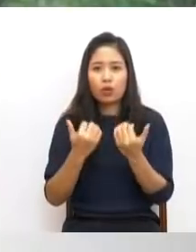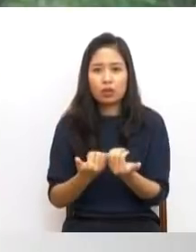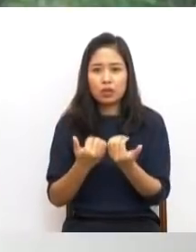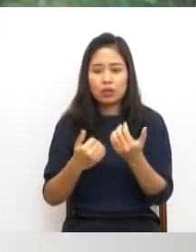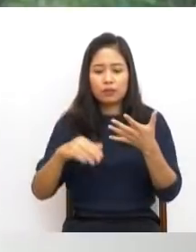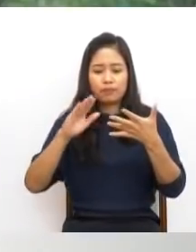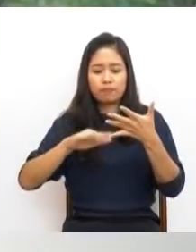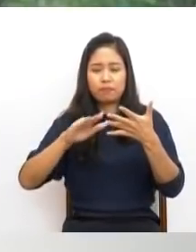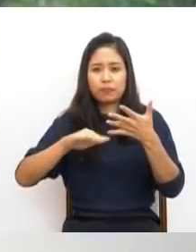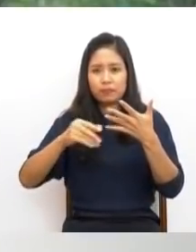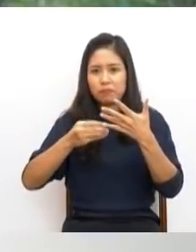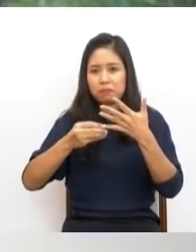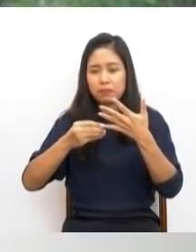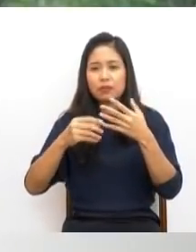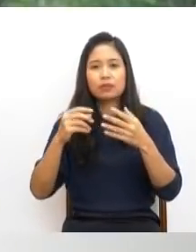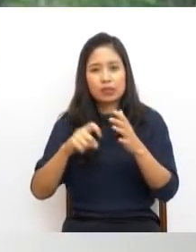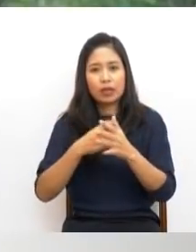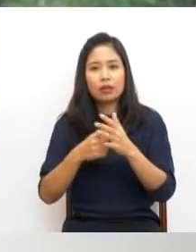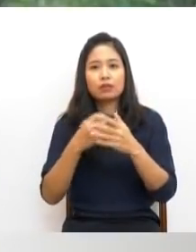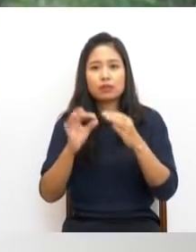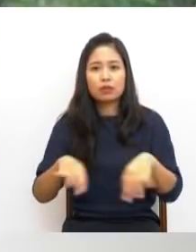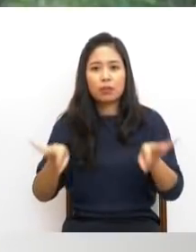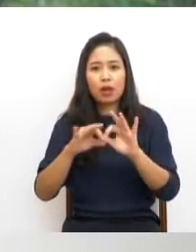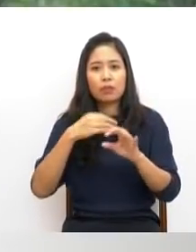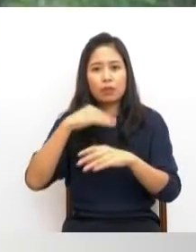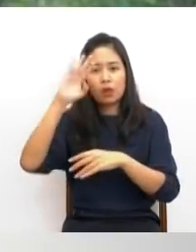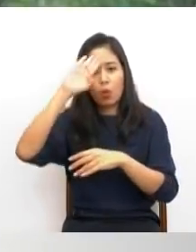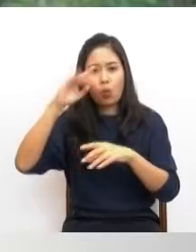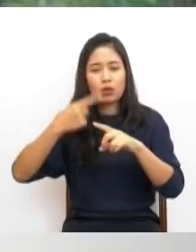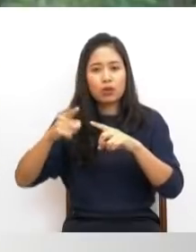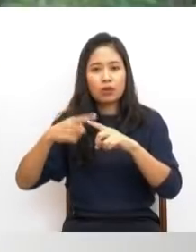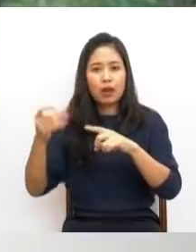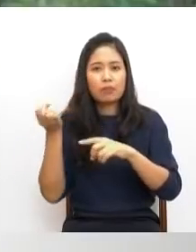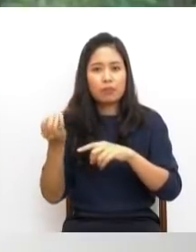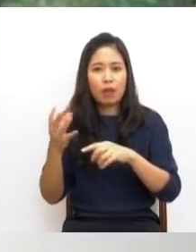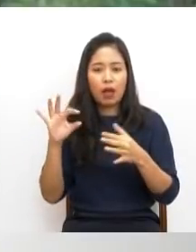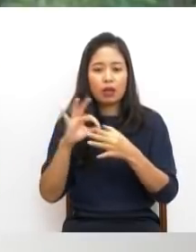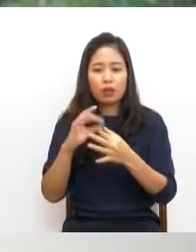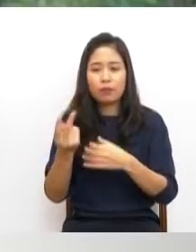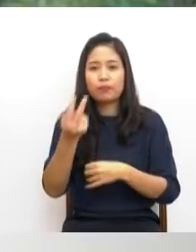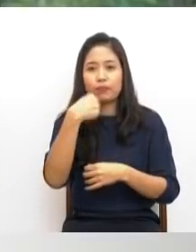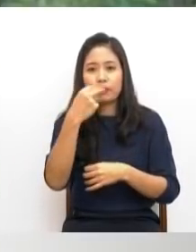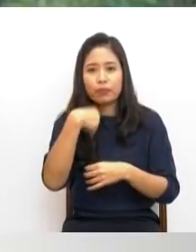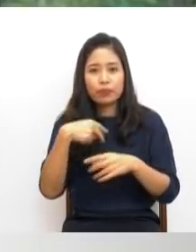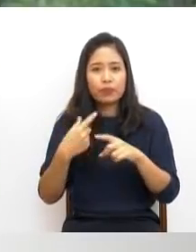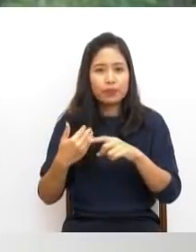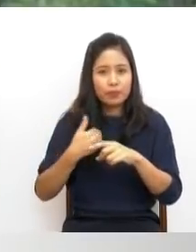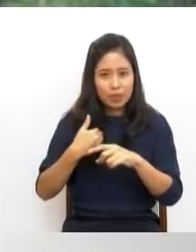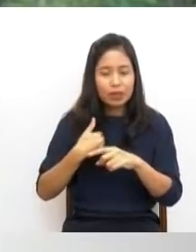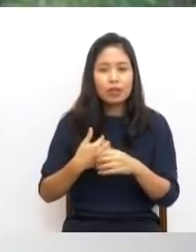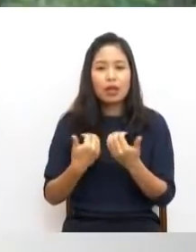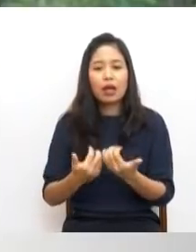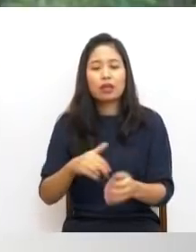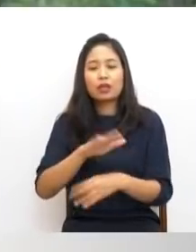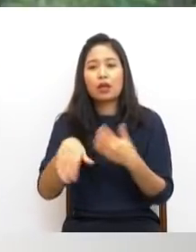คะที่จะเป็นสาเหตุสำคัญทำให้เกิดโรคต่างๆมากมายที่เกี่ยวกับโรคทางระบบทางเดินหายใจนะคะเพราะฉะนั้นก็ต้องระมัดระวังสุ